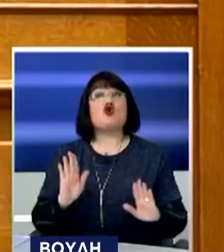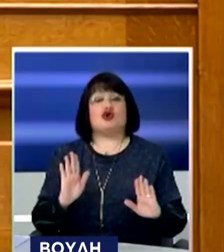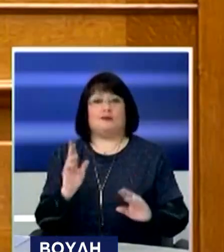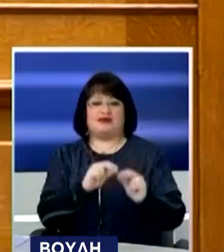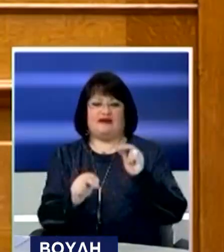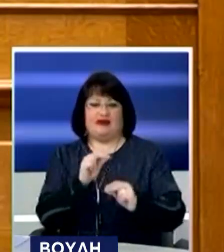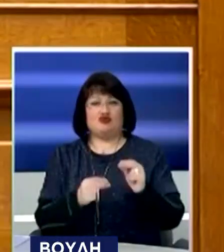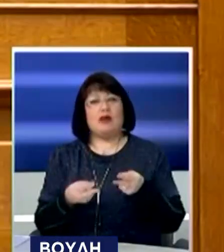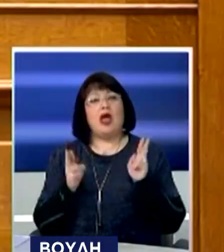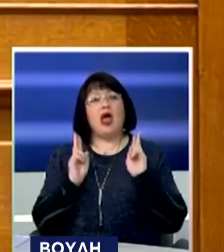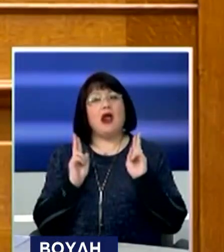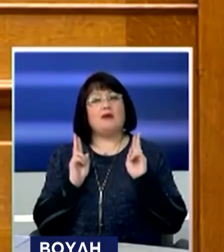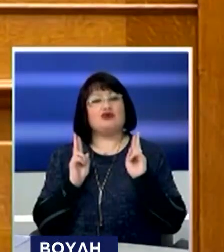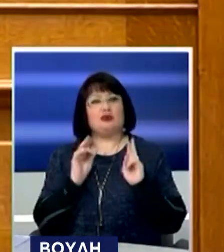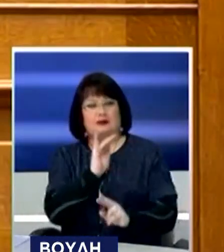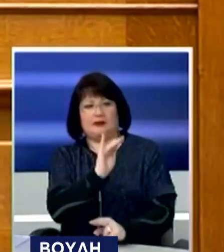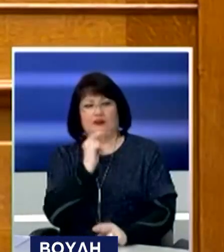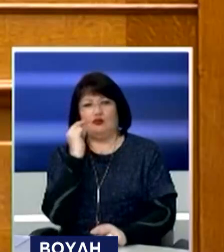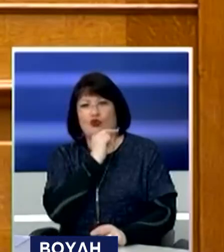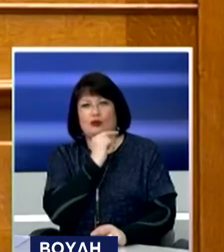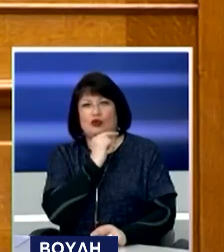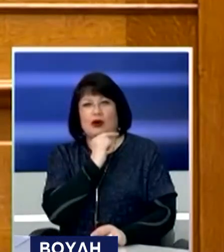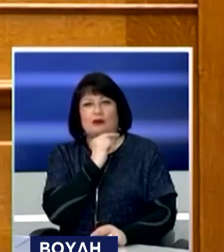και ελπίζουμε κύριε Μητσοτάκη